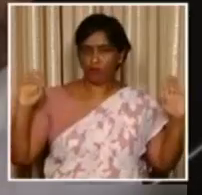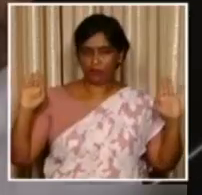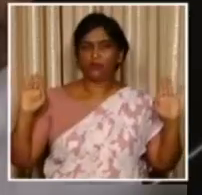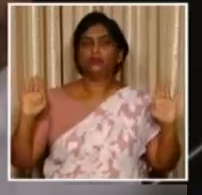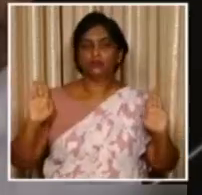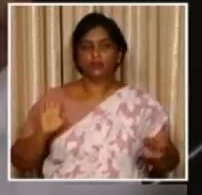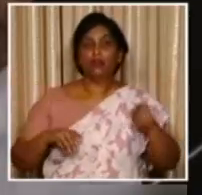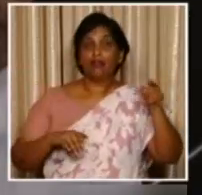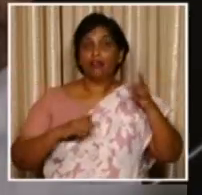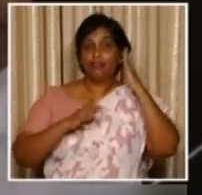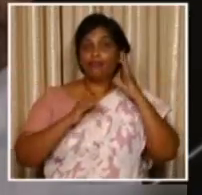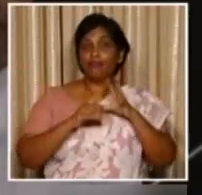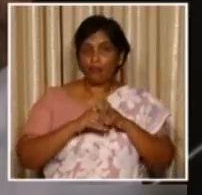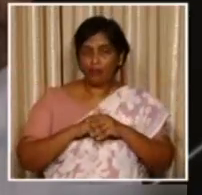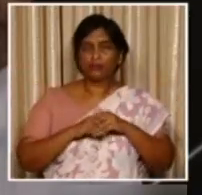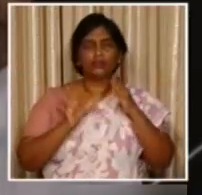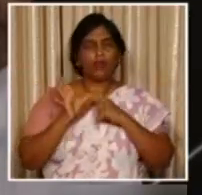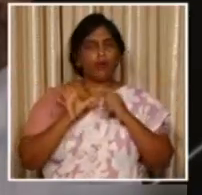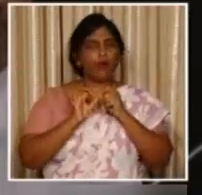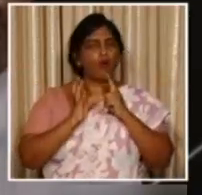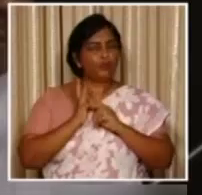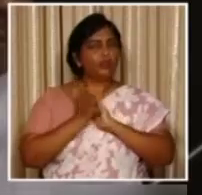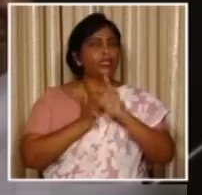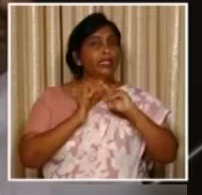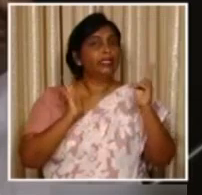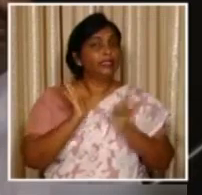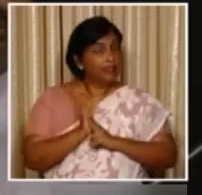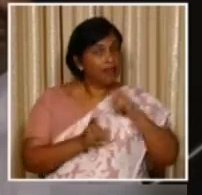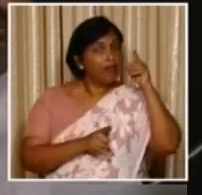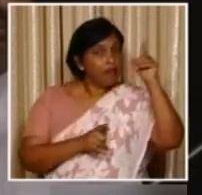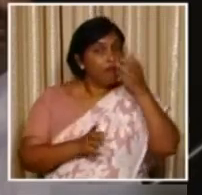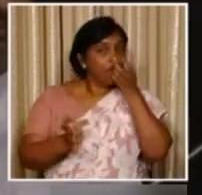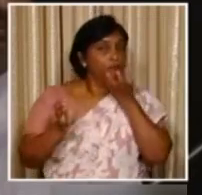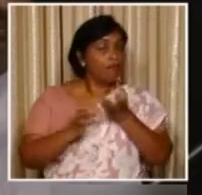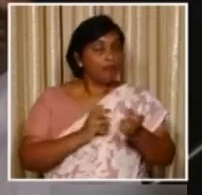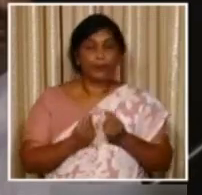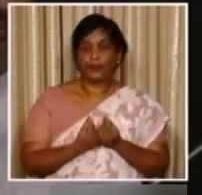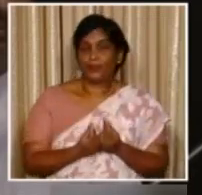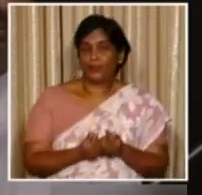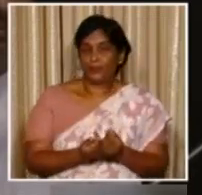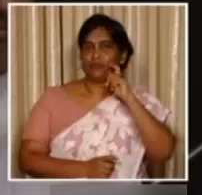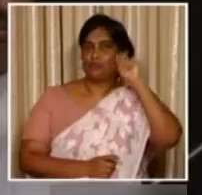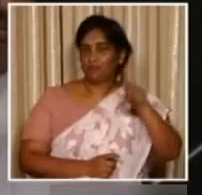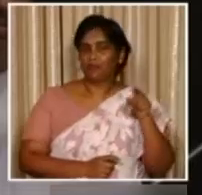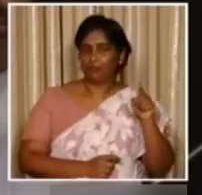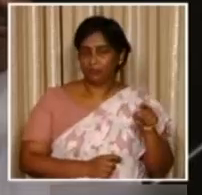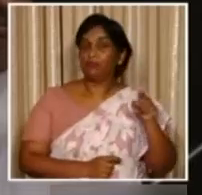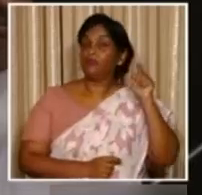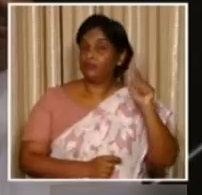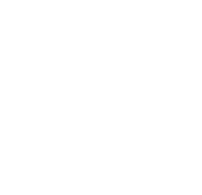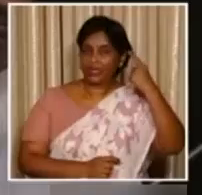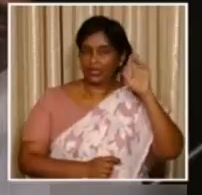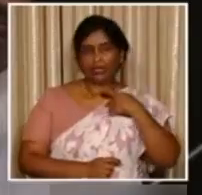සම්බන්ධව හාදියා කියලා තියෙනවා මේ අබුහින් කියන පුද්ගලයා තමයි මේ ප්‍රහාරය කඩිනම් කරන්න කියලා කිව්වේ කියලා එතකොට ඊයේ